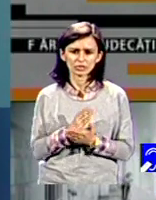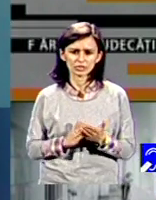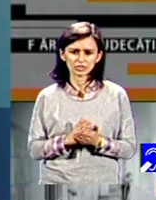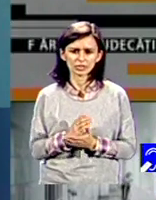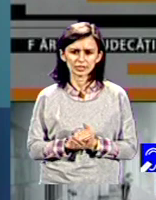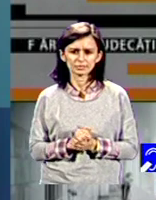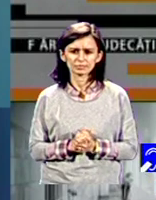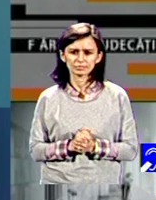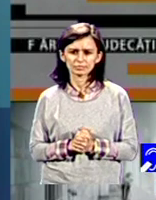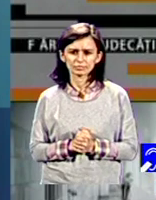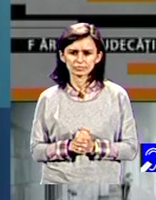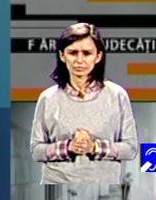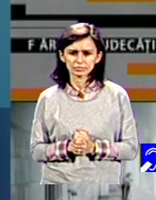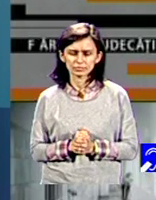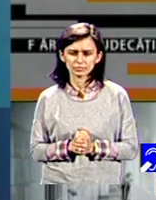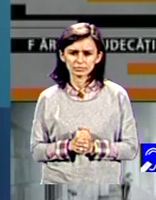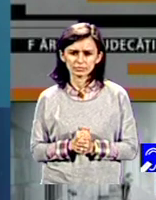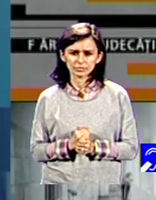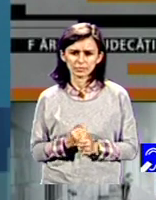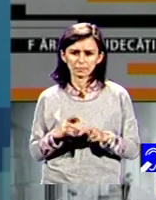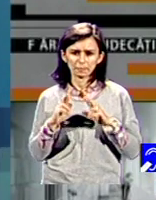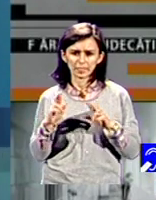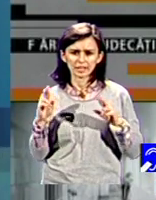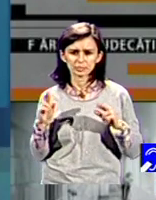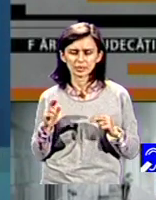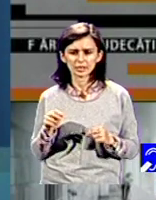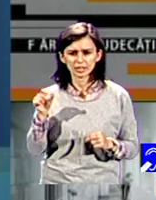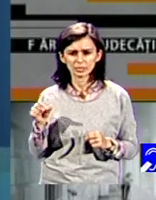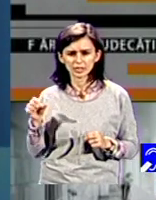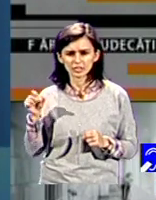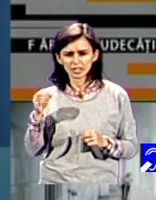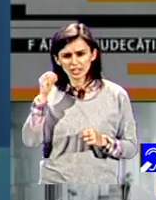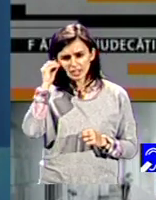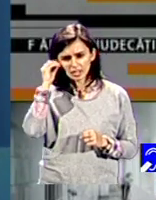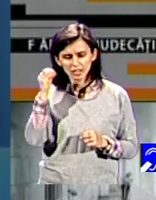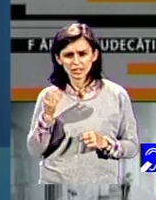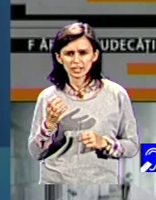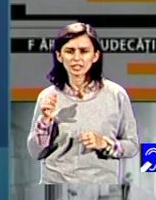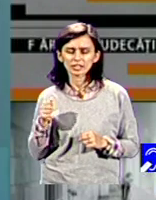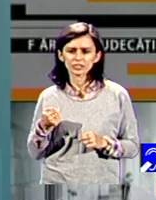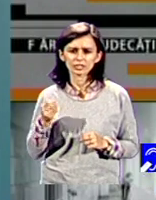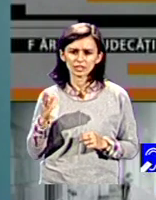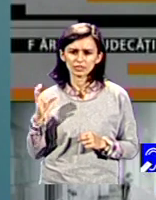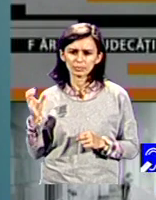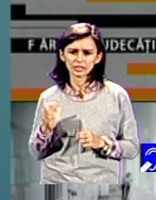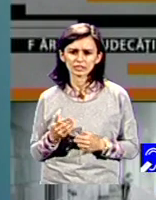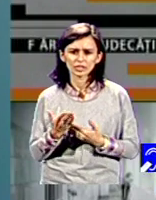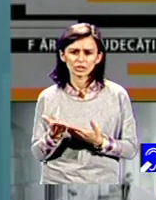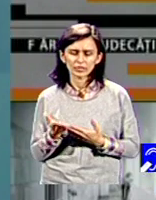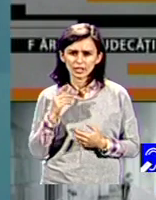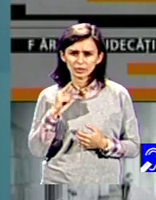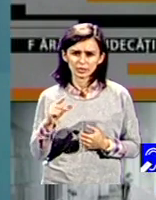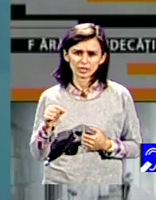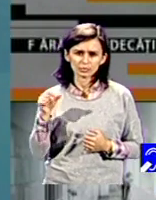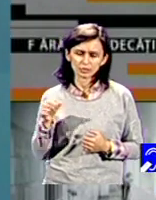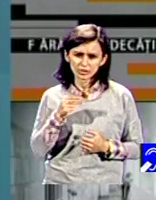sperăm ca tu doi natura acestui alfabet să îi dea un punct de vedere până la urmă și Andrei și eficient prin